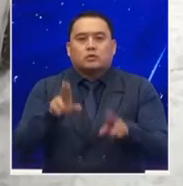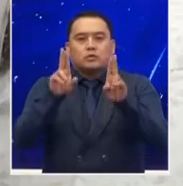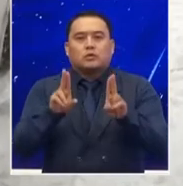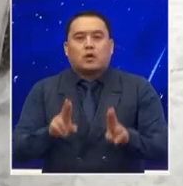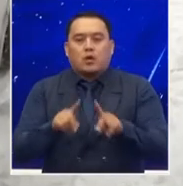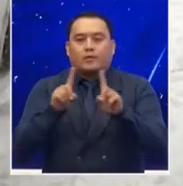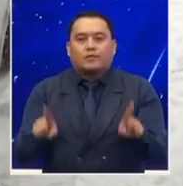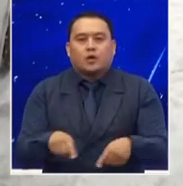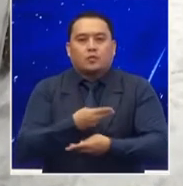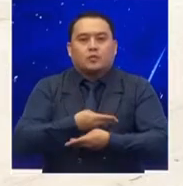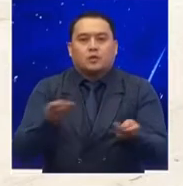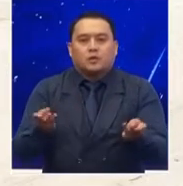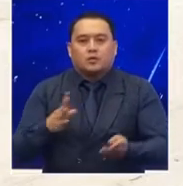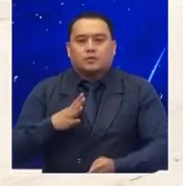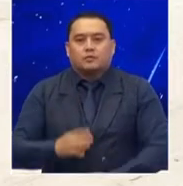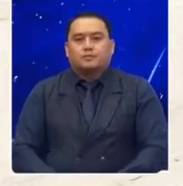жазылған нұсқаулықтар таратты.